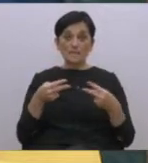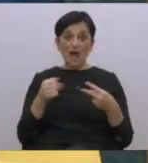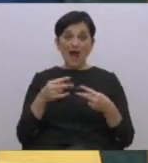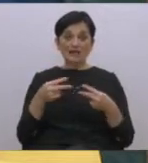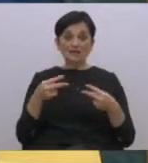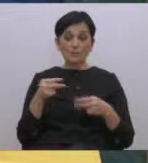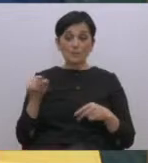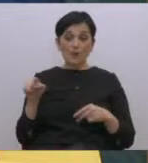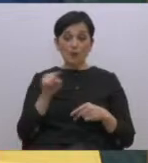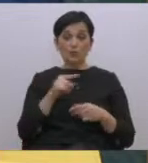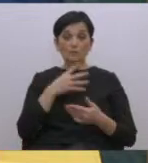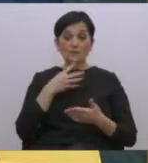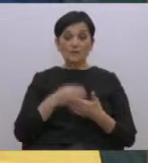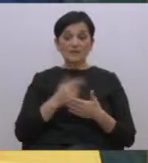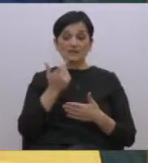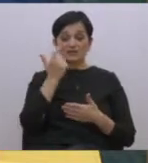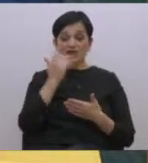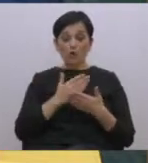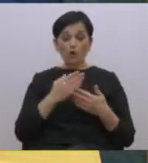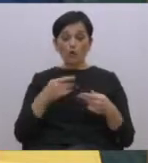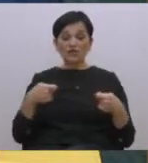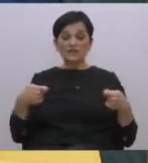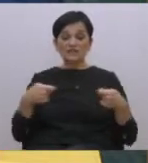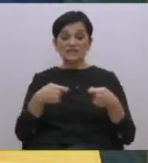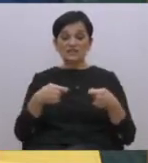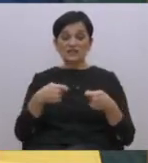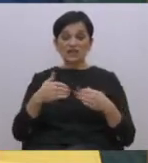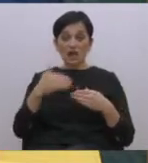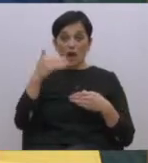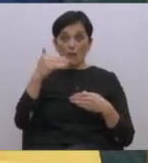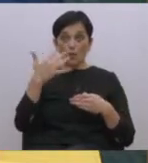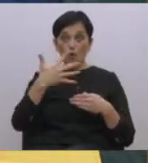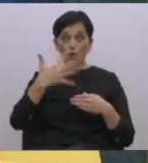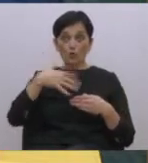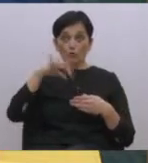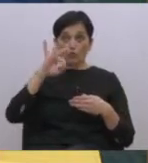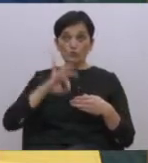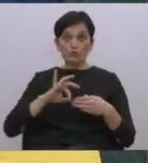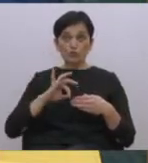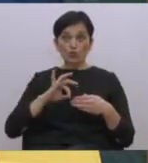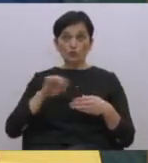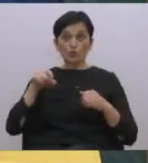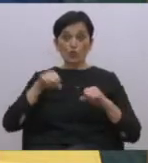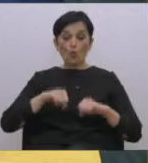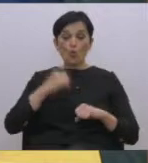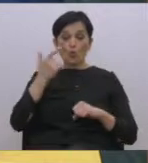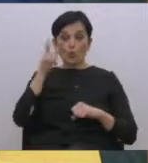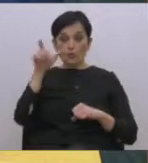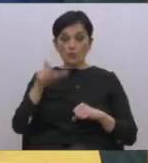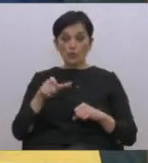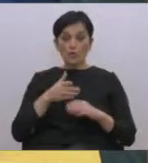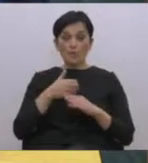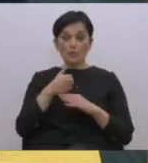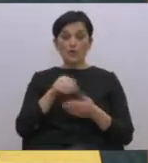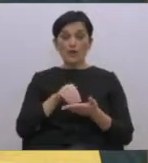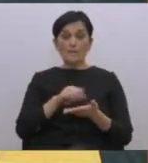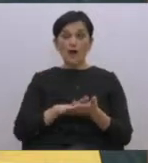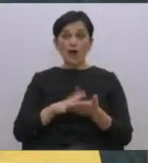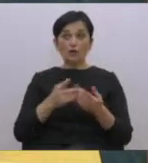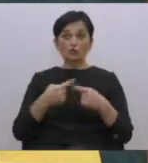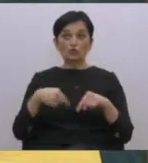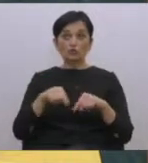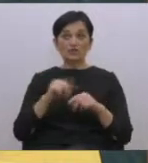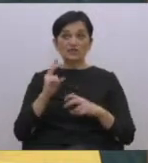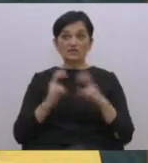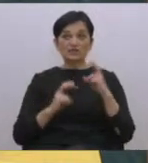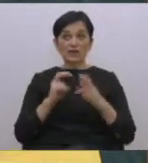partniori, biromelte sa putreba și arse bulițile, bis odenoba, arimateba, ormodstat, procent, upleomosilia, mimartos, ma registrele bel organos,